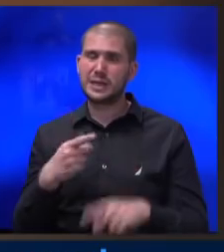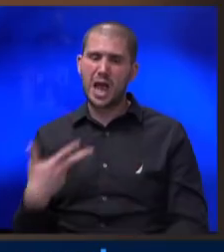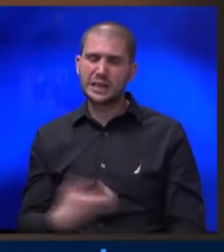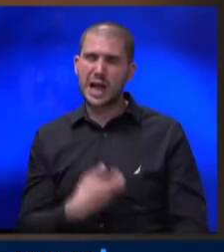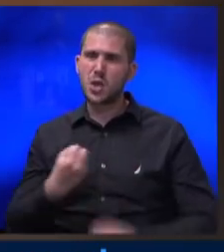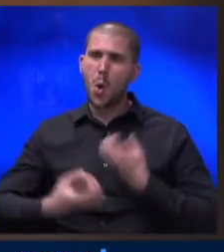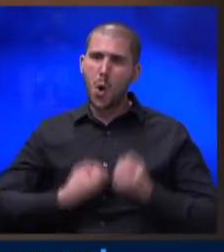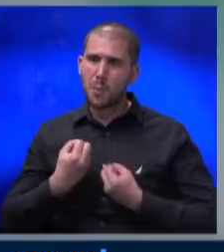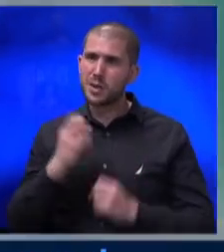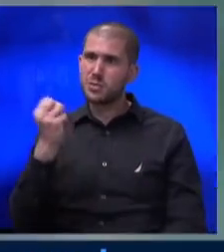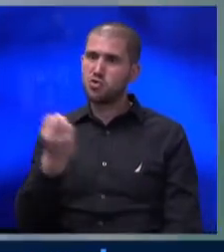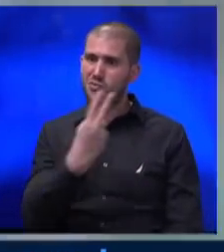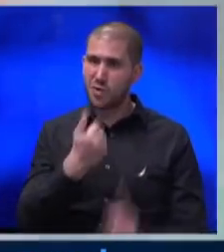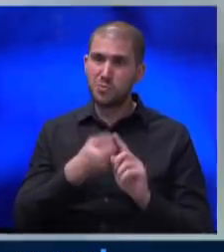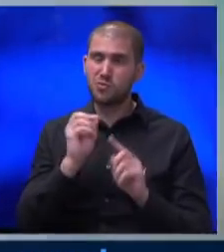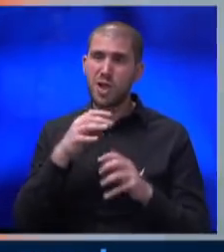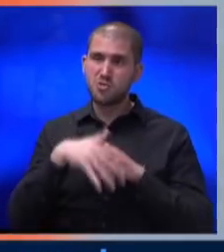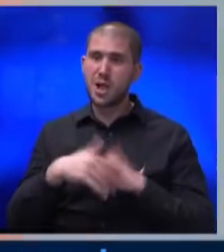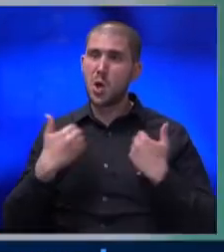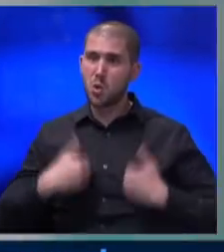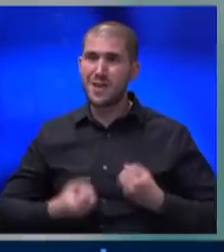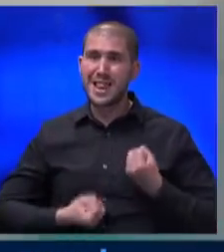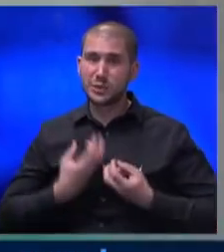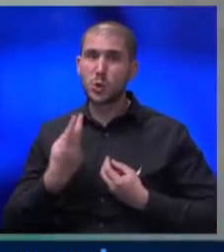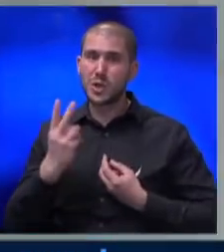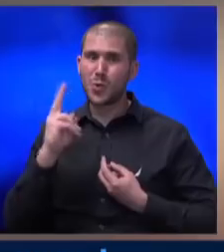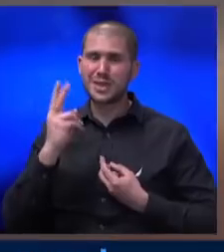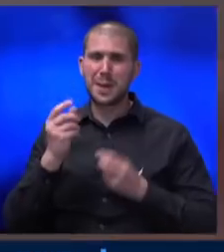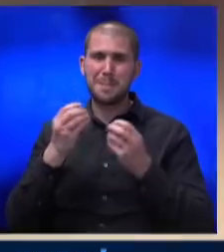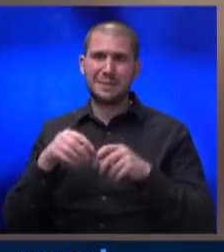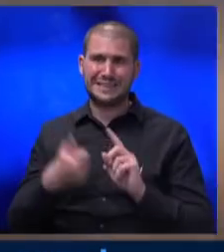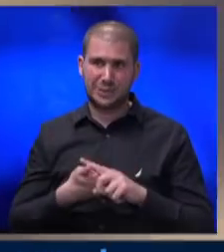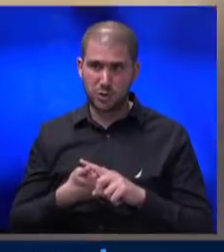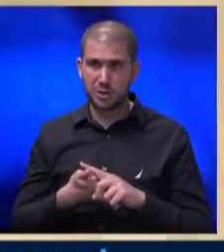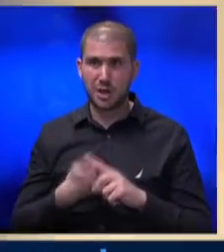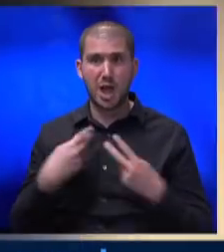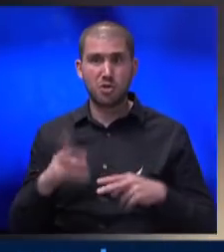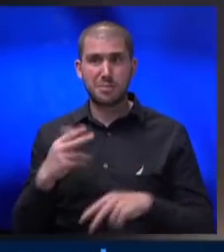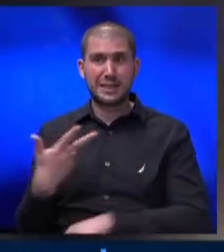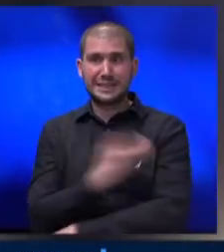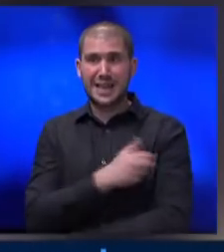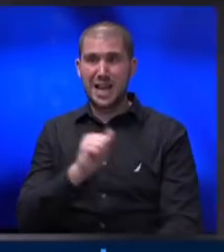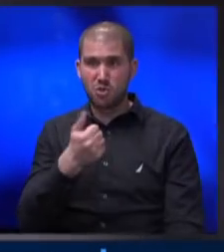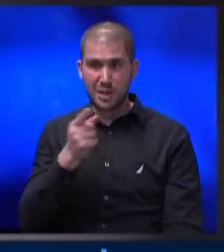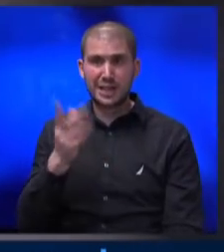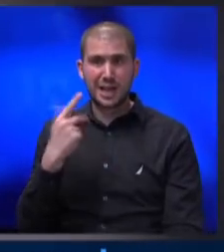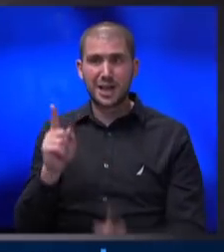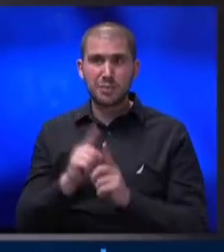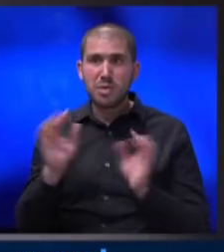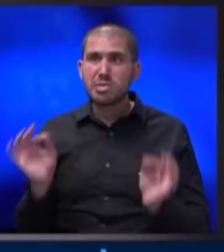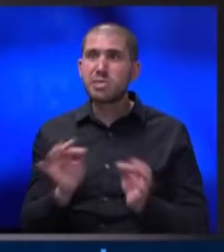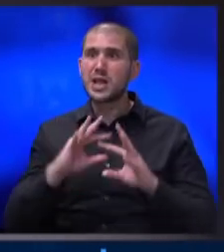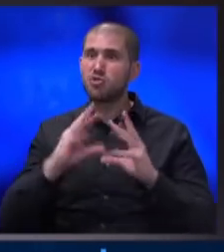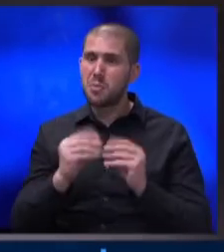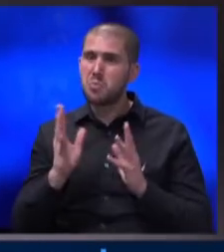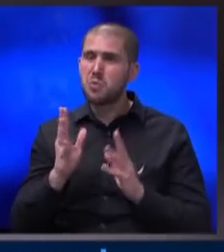הורמונים במשך כשבועיים כדי לגרום לגוף לייצר מה שיותר ביציות. נורא חששתי מההזרקה הראשונה הזאת, זה היה טקס שלם. נורא